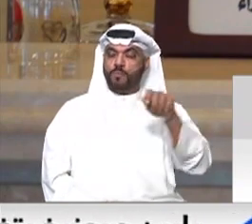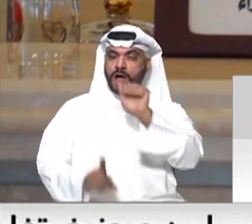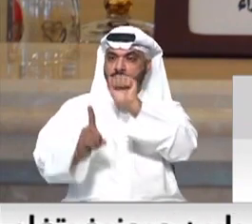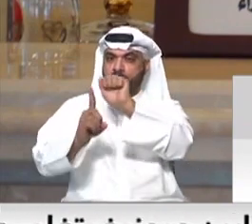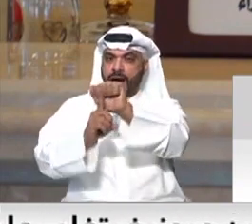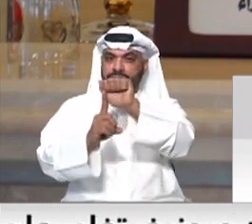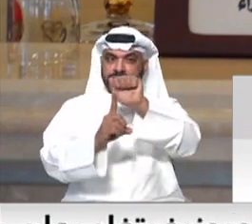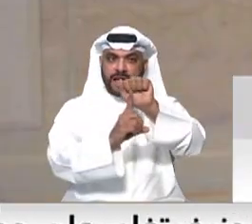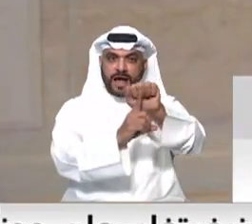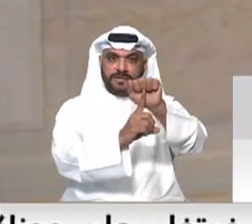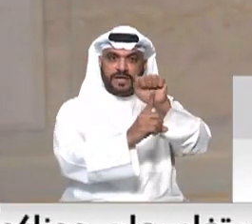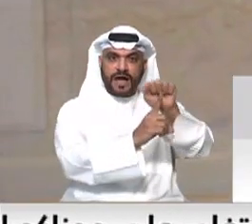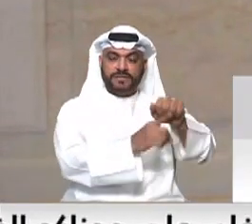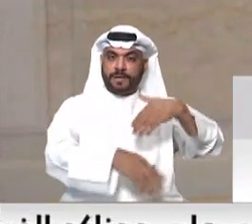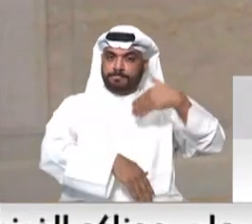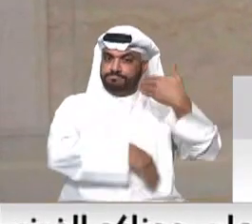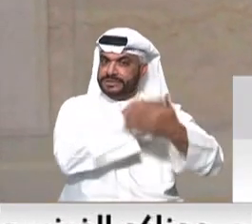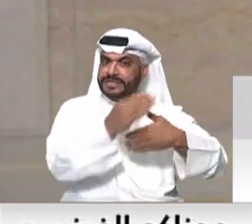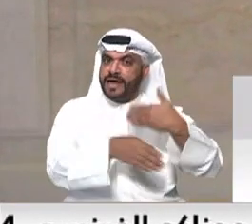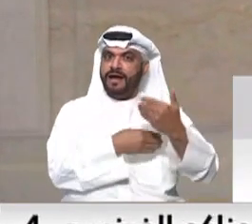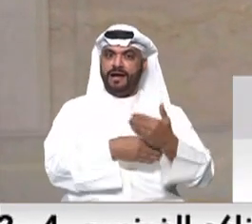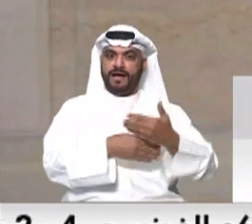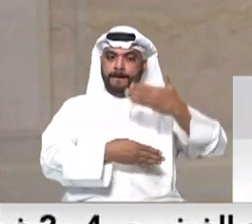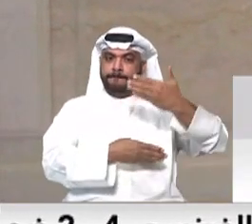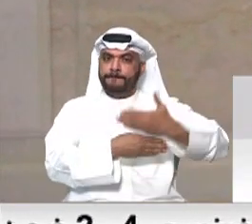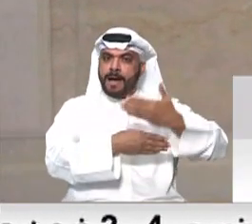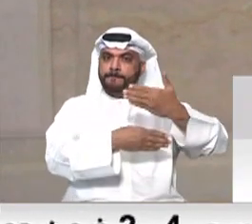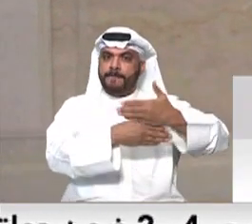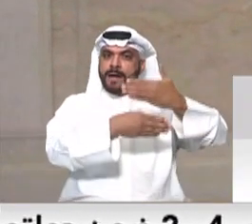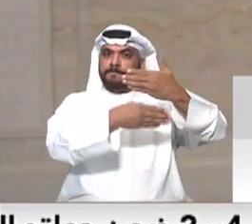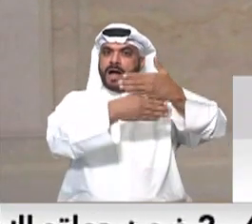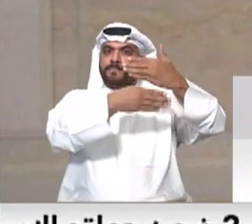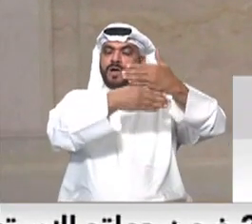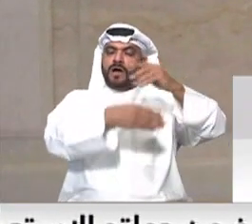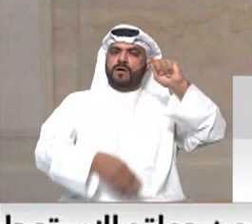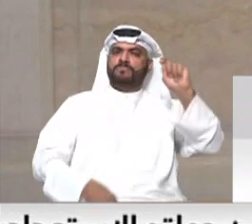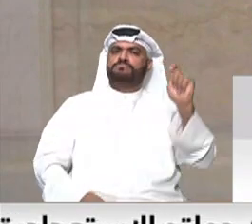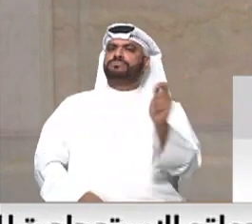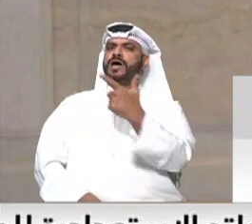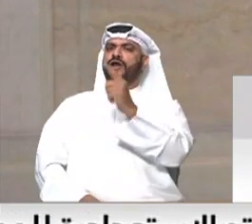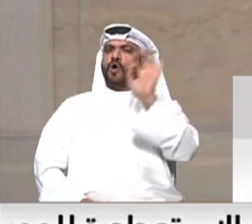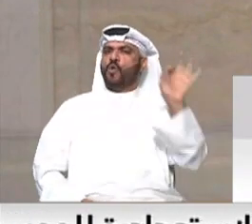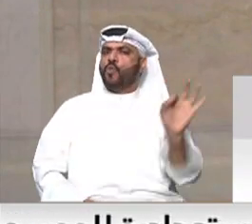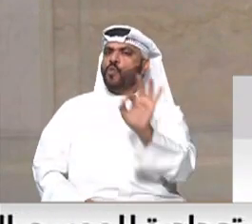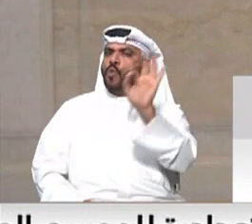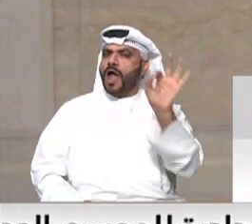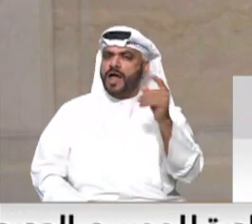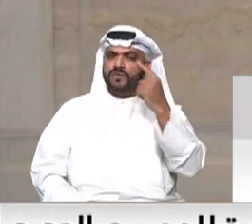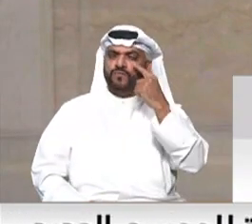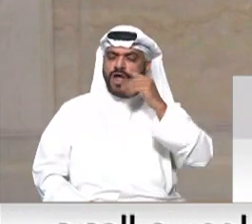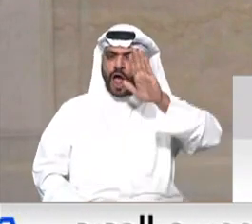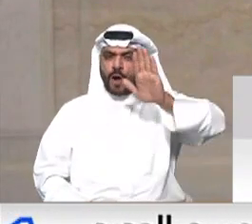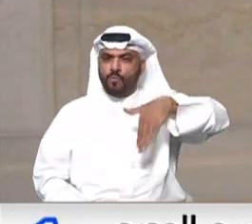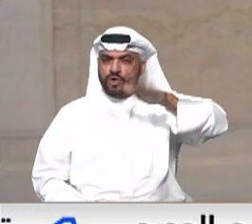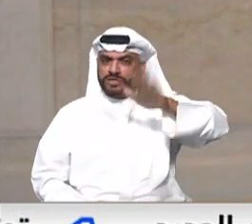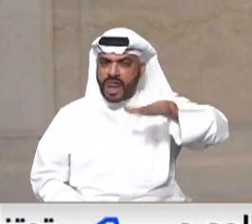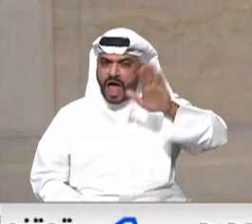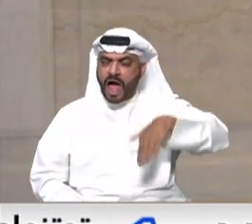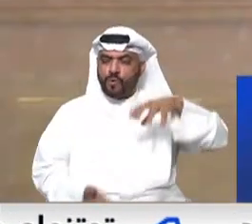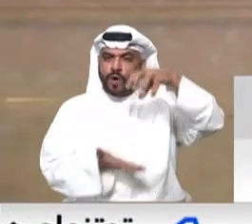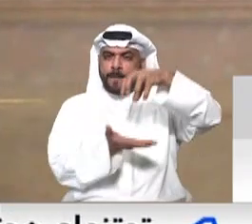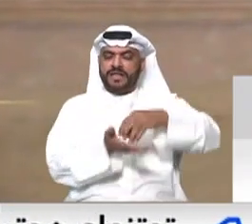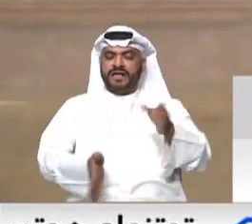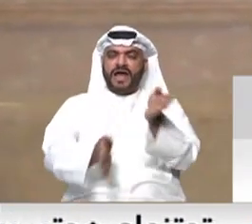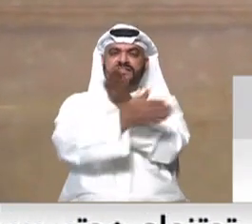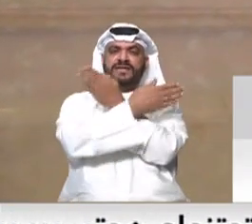يخصه بضرورة تسريع وتيرة إنجاز وتنفيذ المرافق العامة والخدمات في مدينتي المطلع وصباح الأحمد